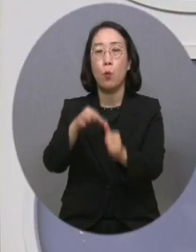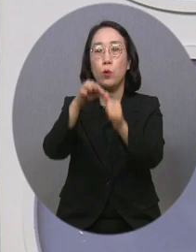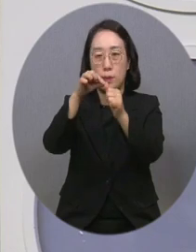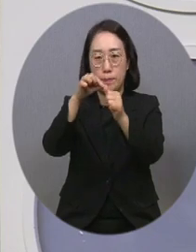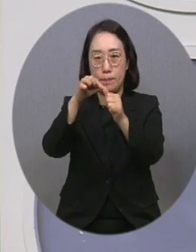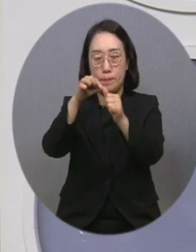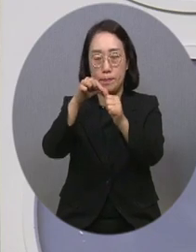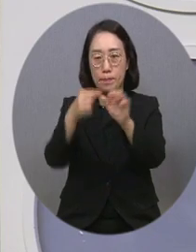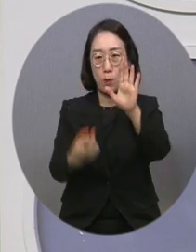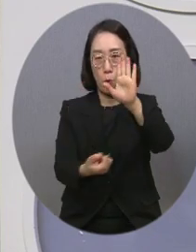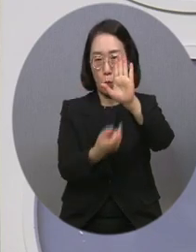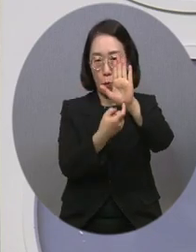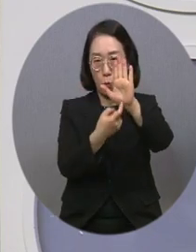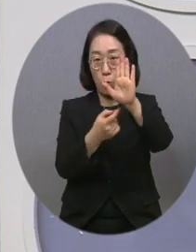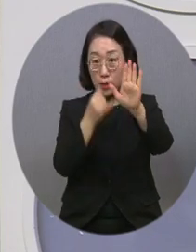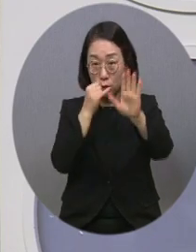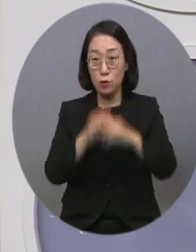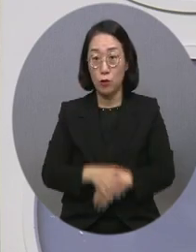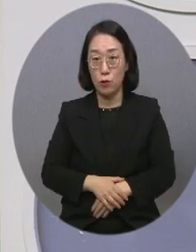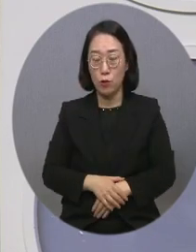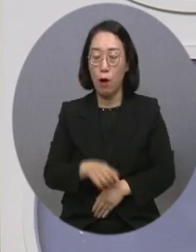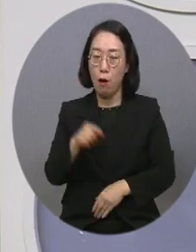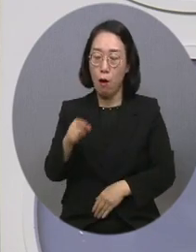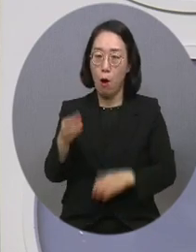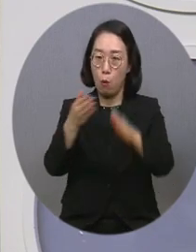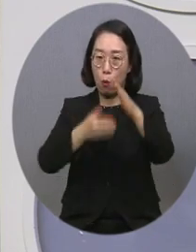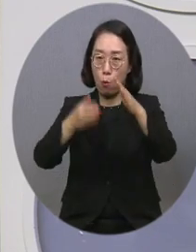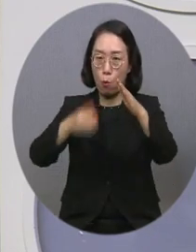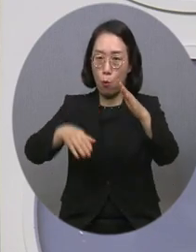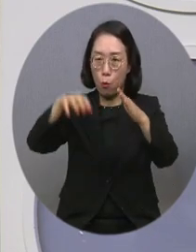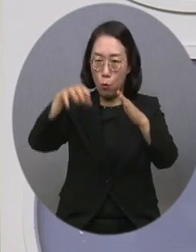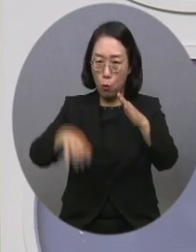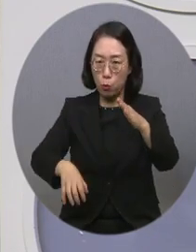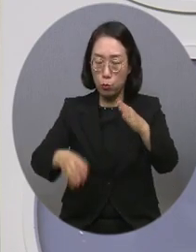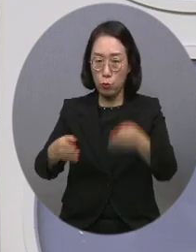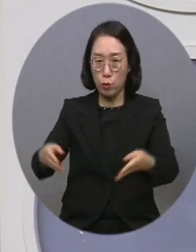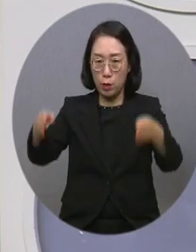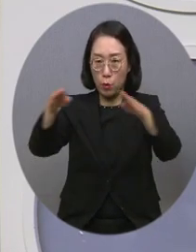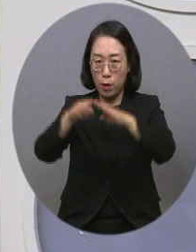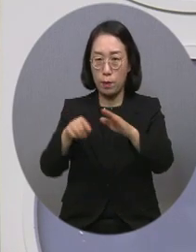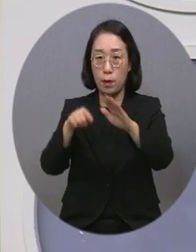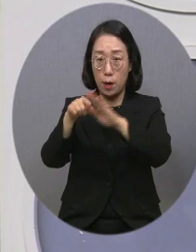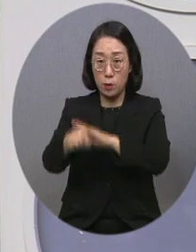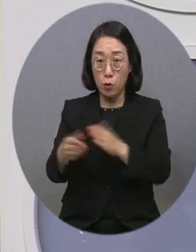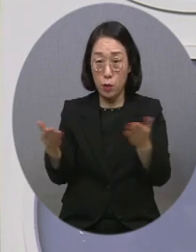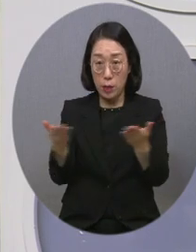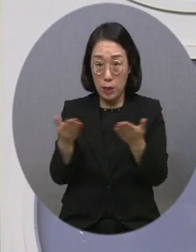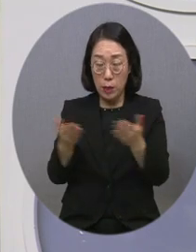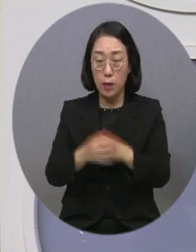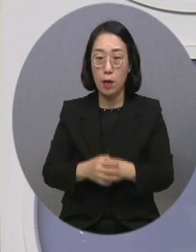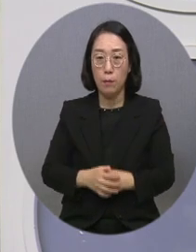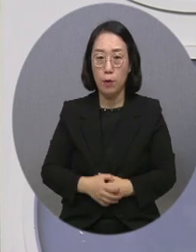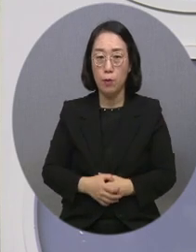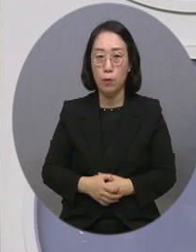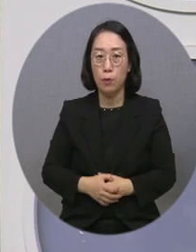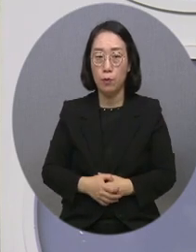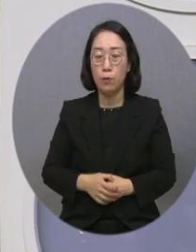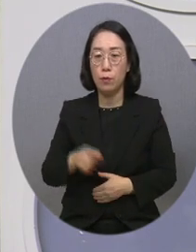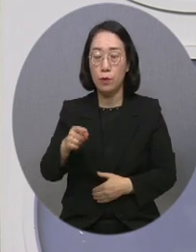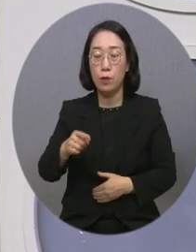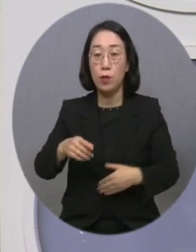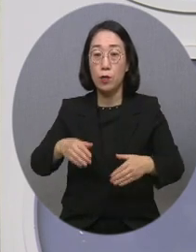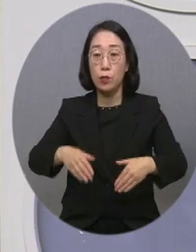그런다 그러면 공동 모금회에 가서 일할 수 있다면은 그 이제 도단위 기관에서 일하니까